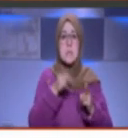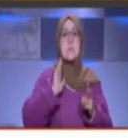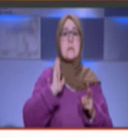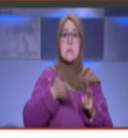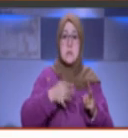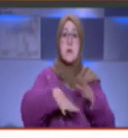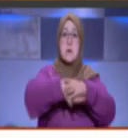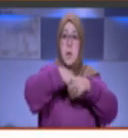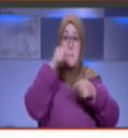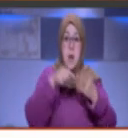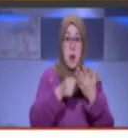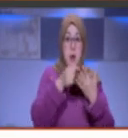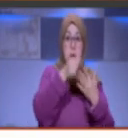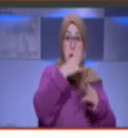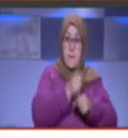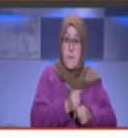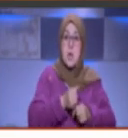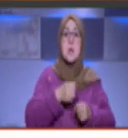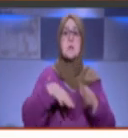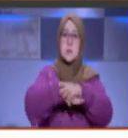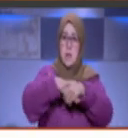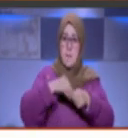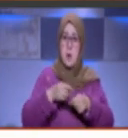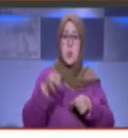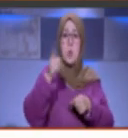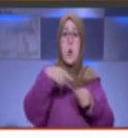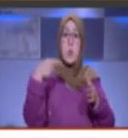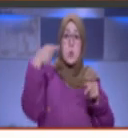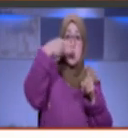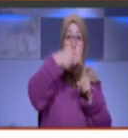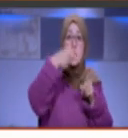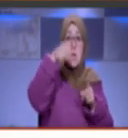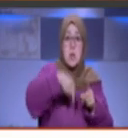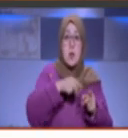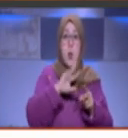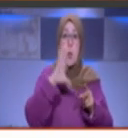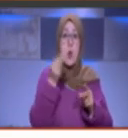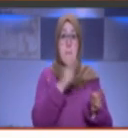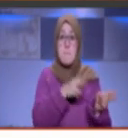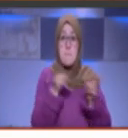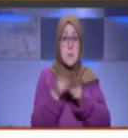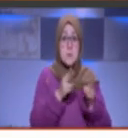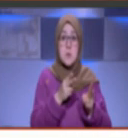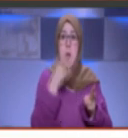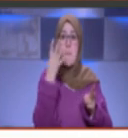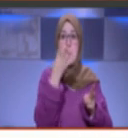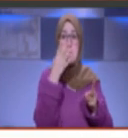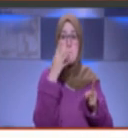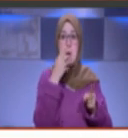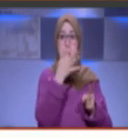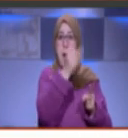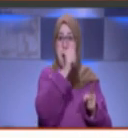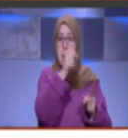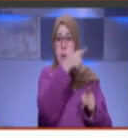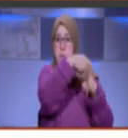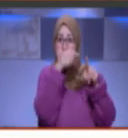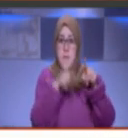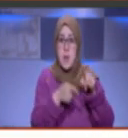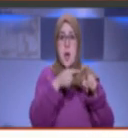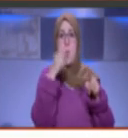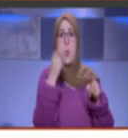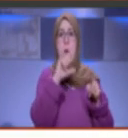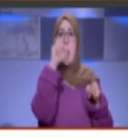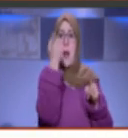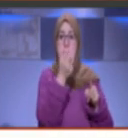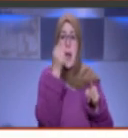تعمله، ولو وصلنا ان المصانع 30% وافقت عرفت تعمله 40-50، يبقى احنا عملنا